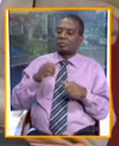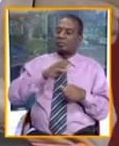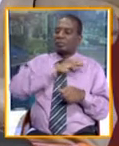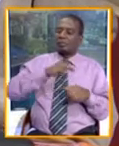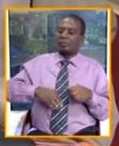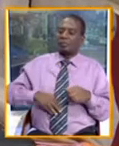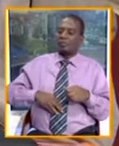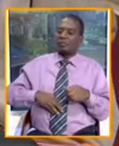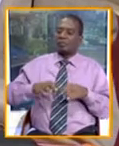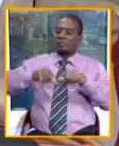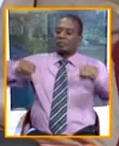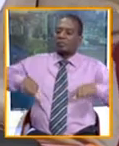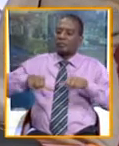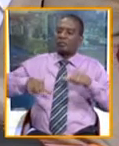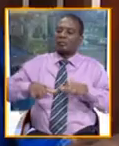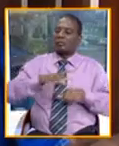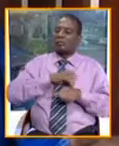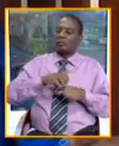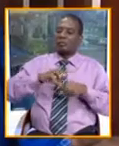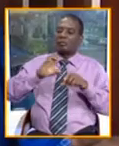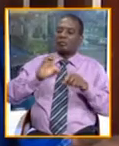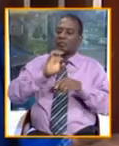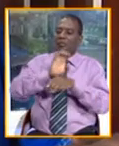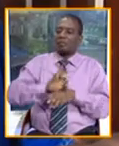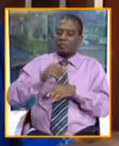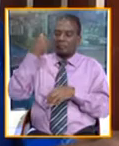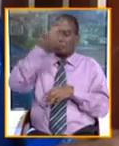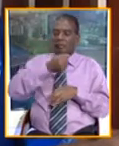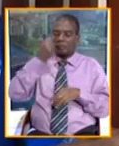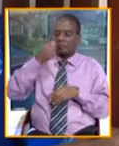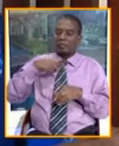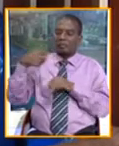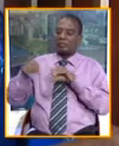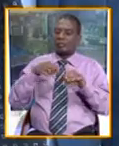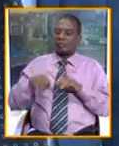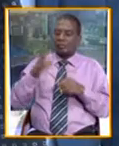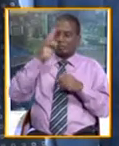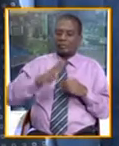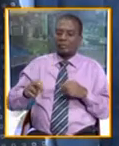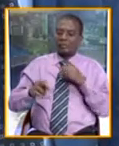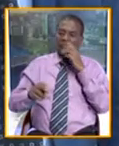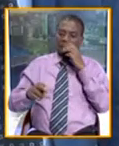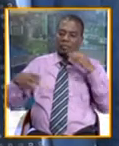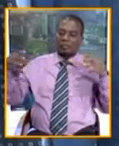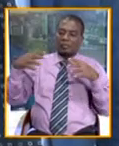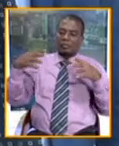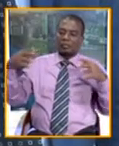membre de l'Académie des sciences, des arts, des cultures d'Afrique et des diasporas africaines qui a tenu à l'honorer. L'Union